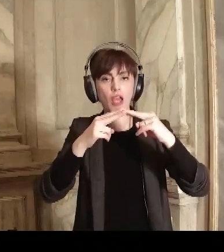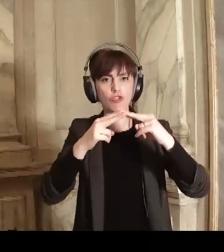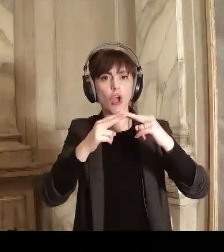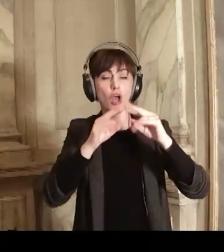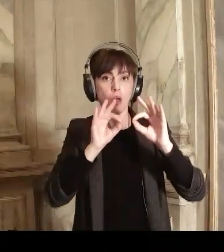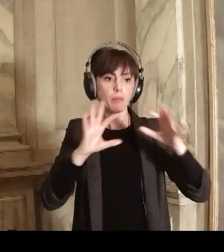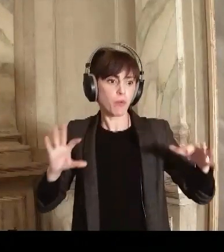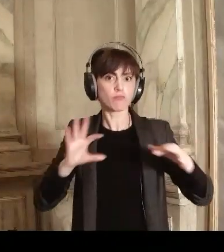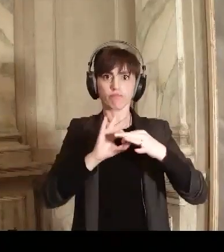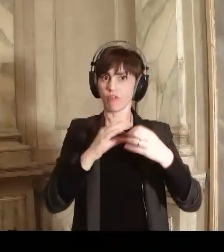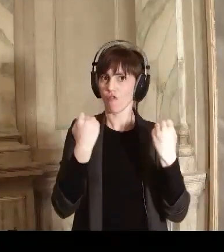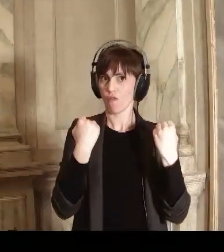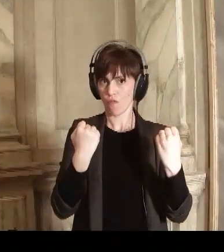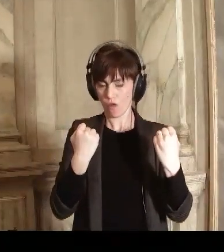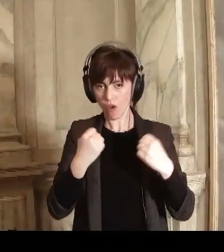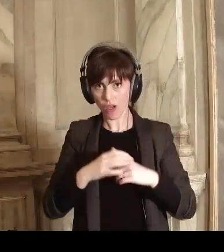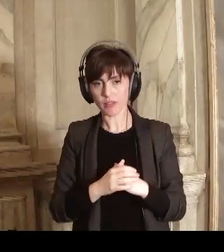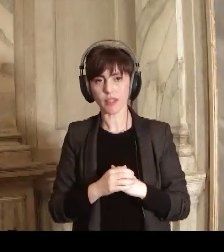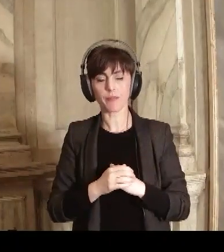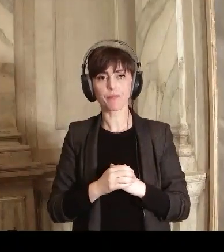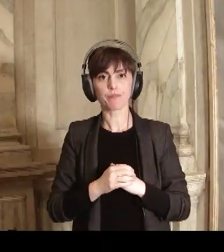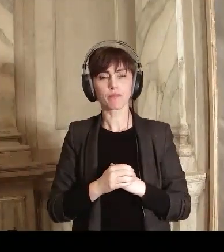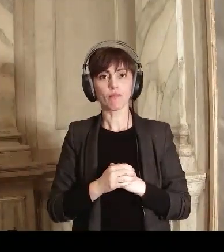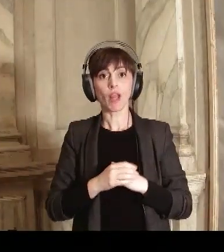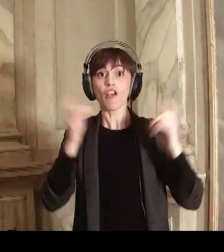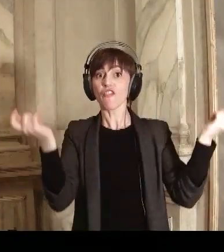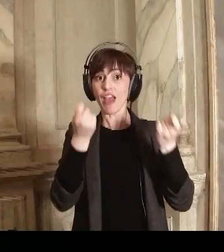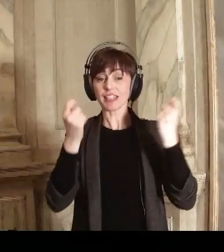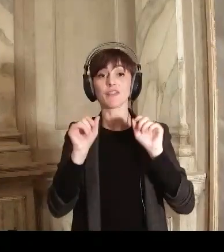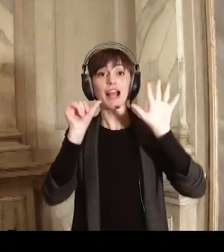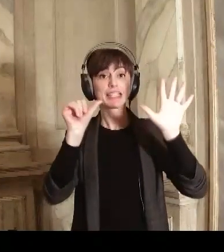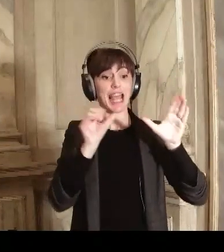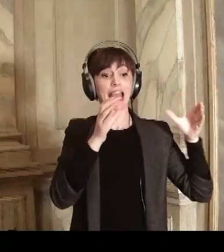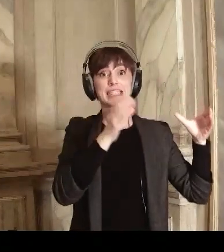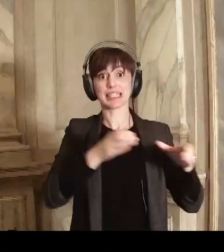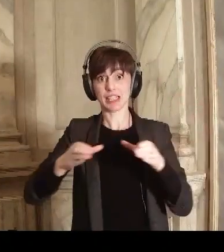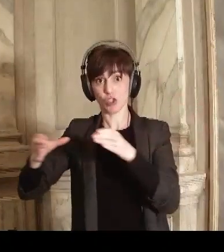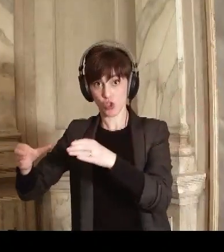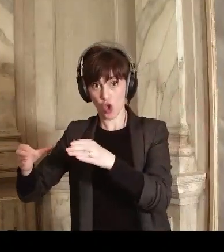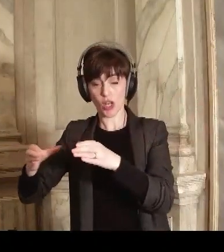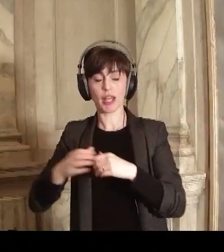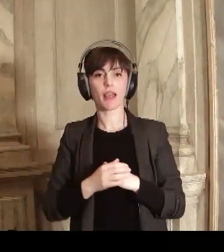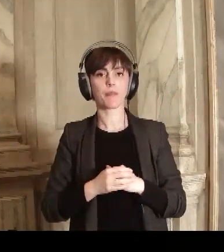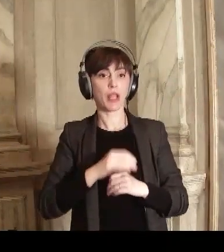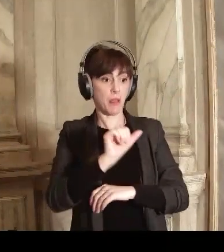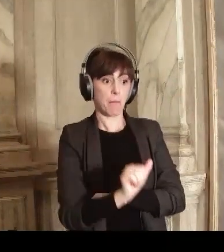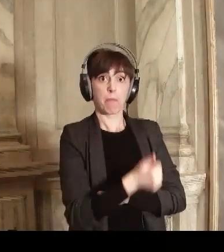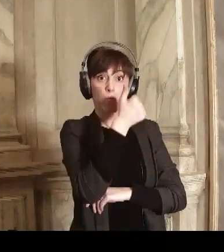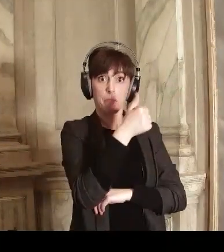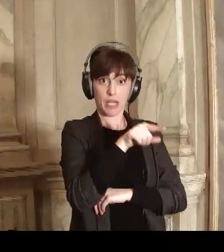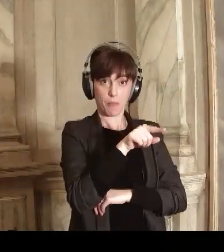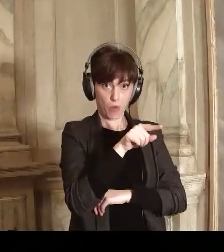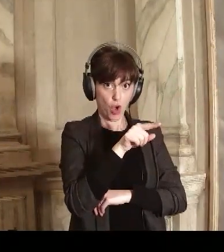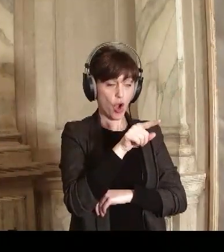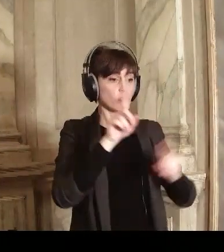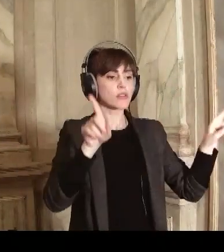Data. E il festival si compone di 6 diverse sezioni. Nell'ambito della prima sezione Sound Microscopies